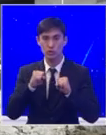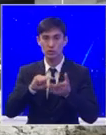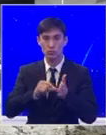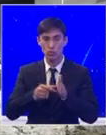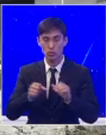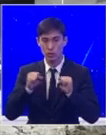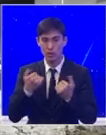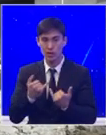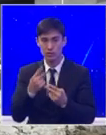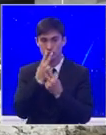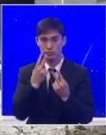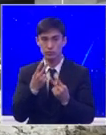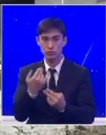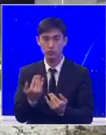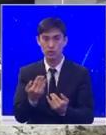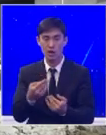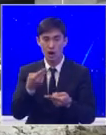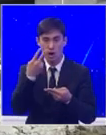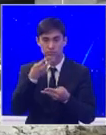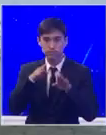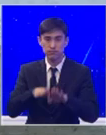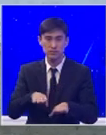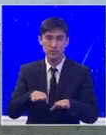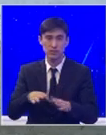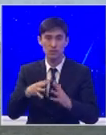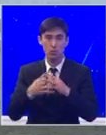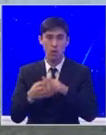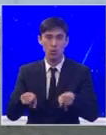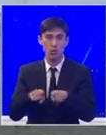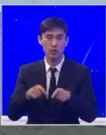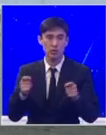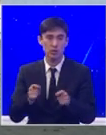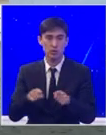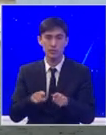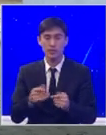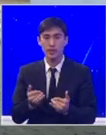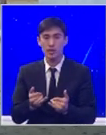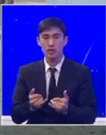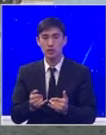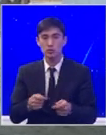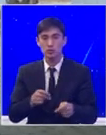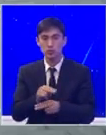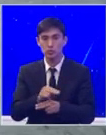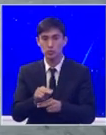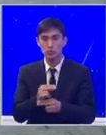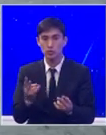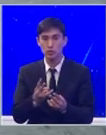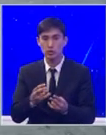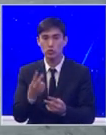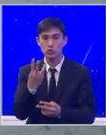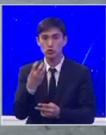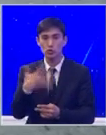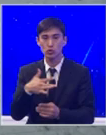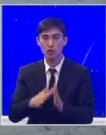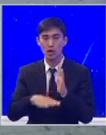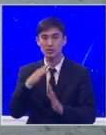болған. Қазіргі көрінісі осы. Қараусыз қалып, ауылдағы мал қораға айналып тұр. Тозығы жеткен нысан жөнделсе, елді мекендегі 350-ден аса